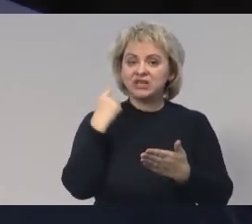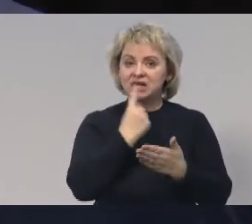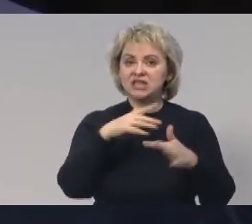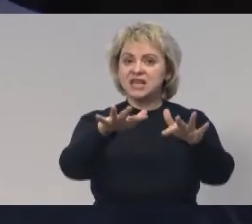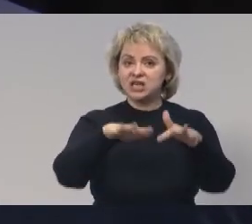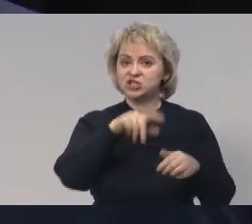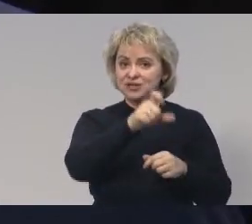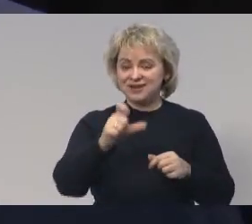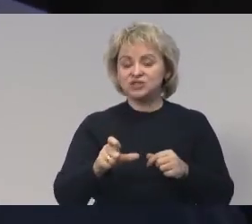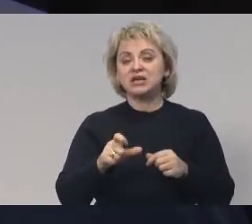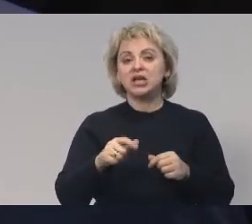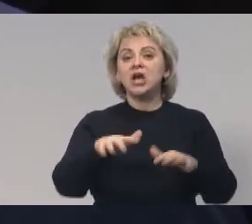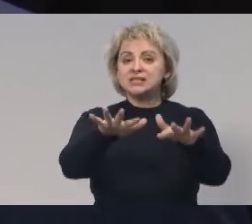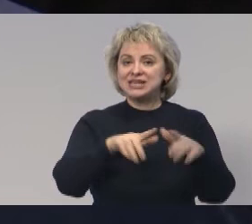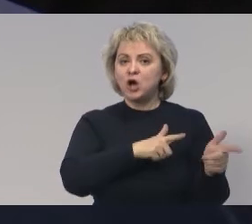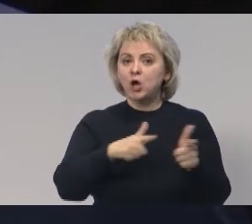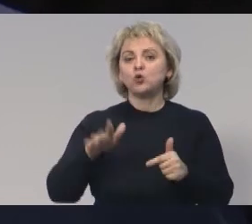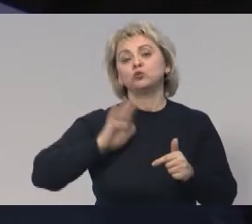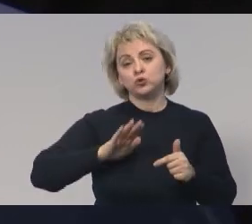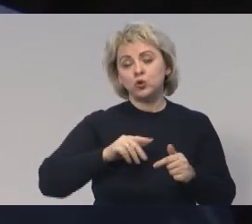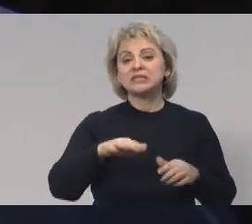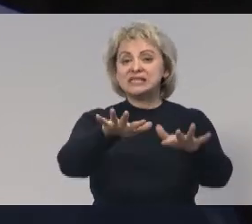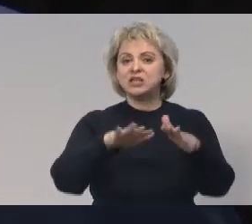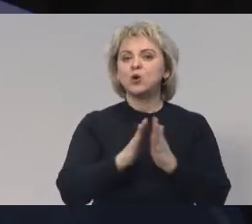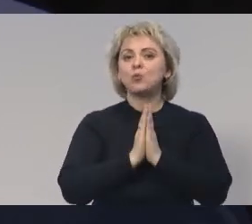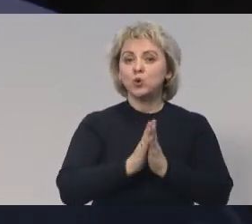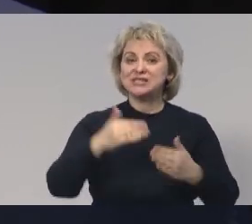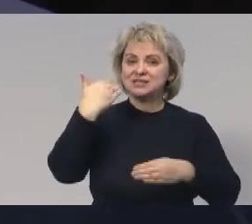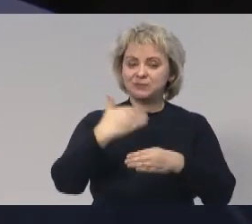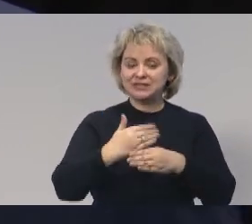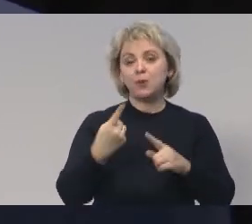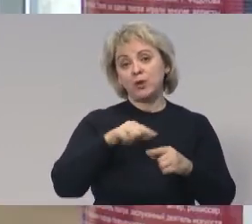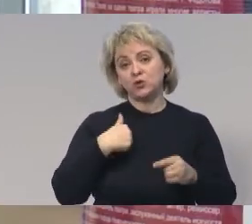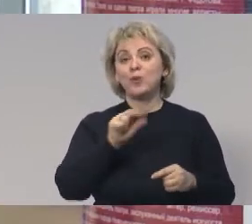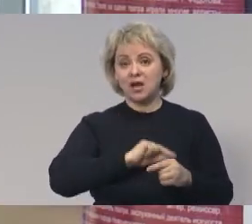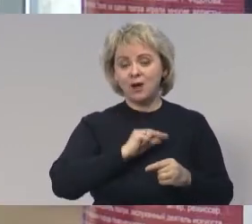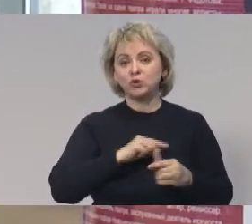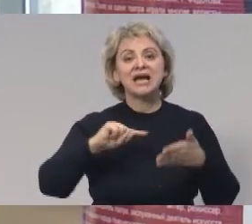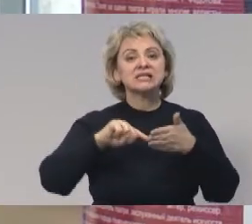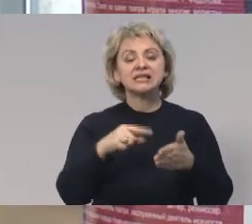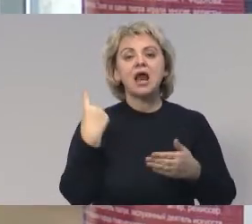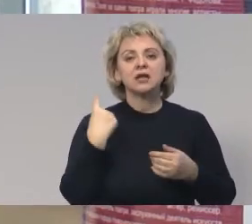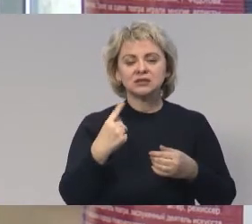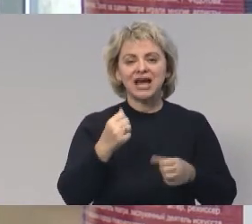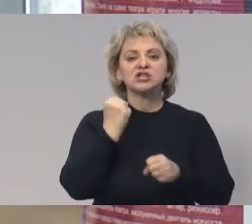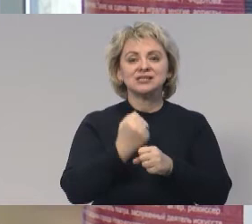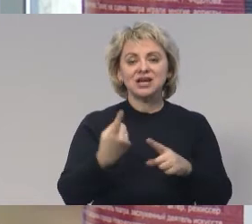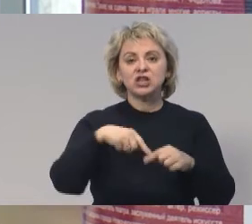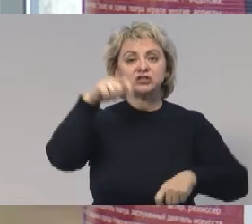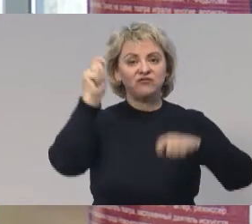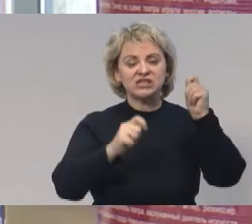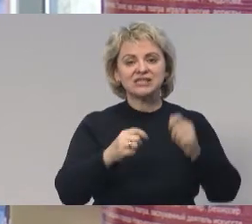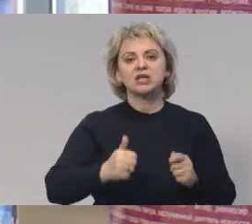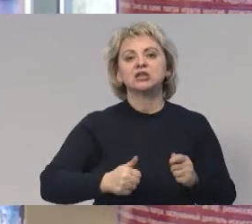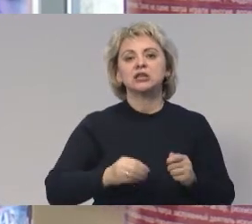зрителя. Зритель готов, зритель ждет, зритель просит спектаклей. Поэтому мы работаем. Цель одна – сделать этот